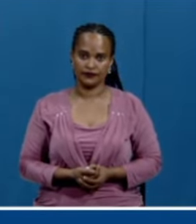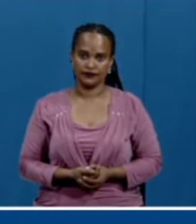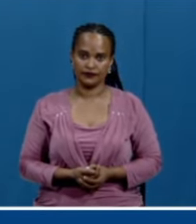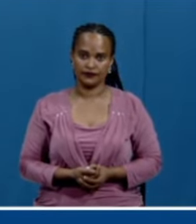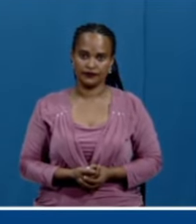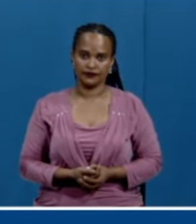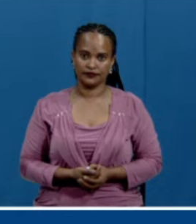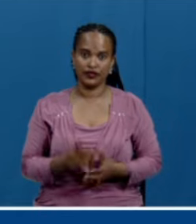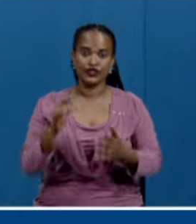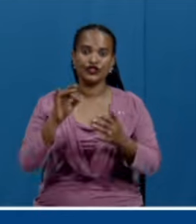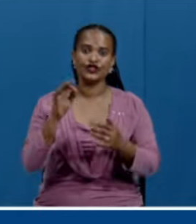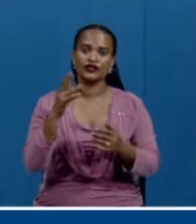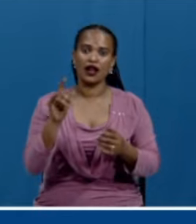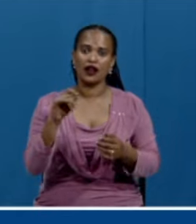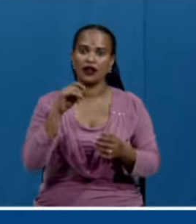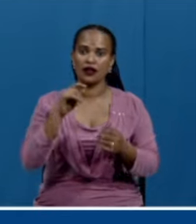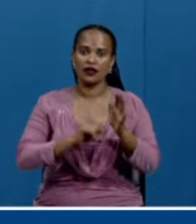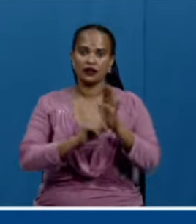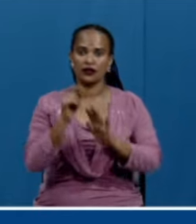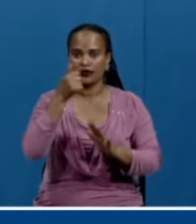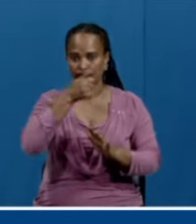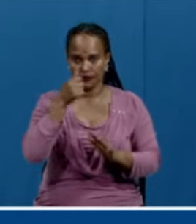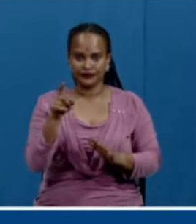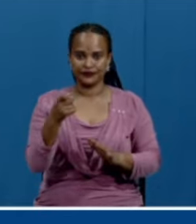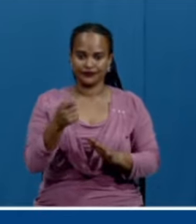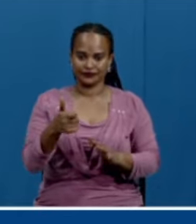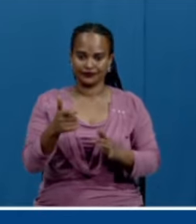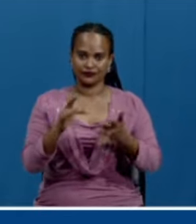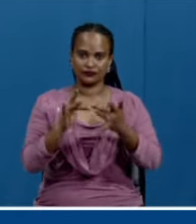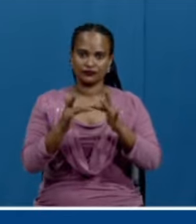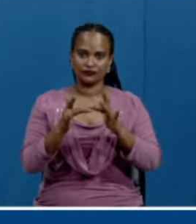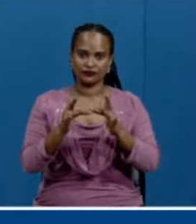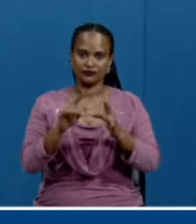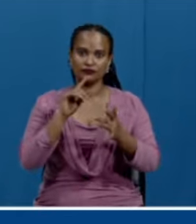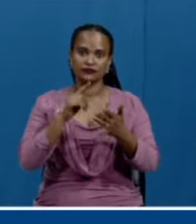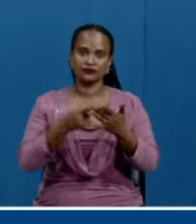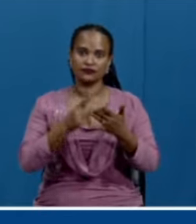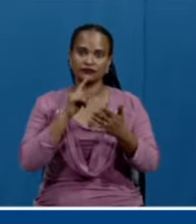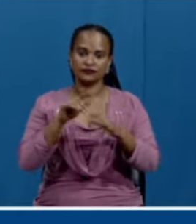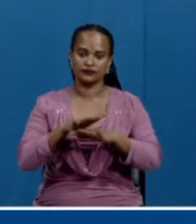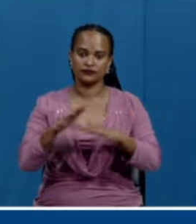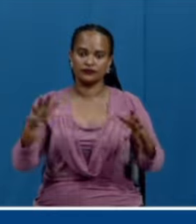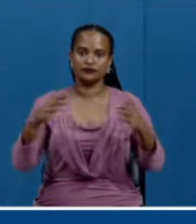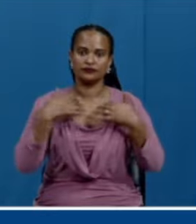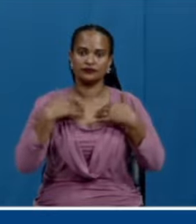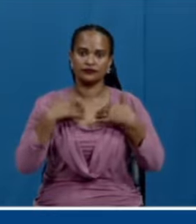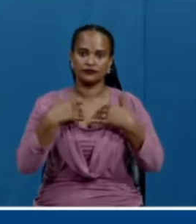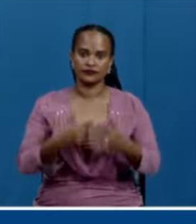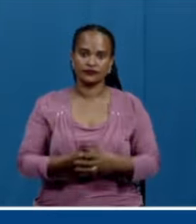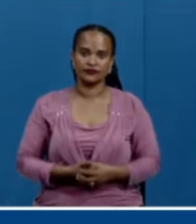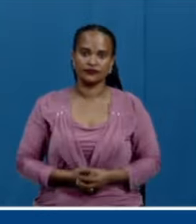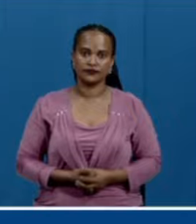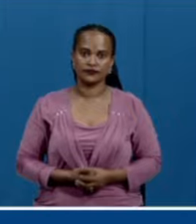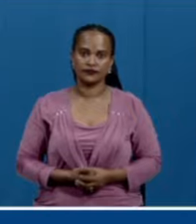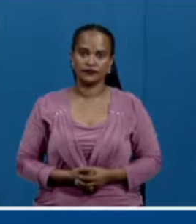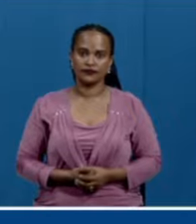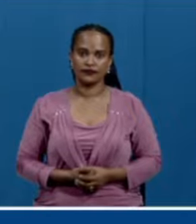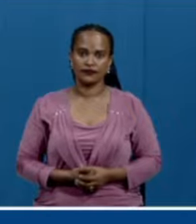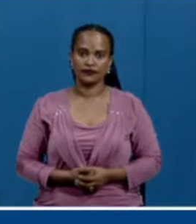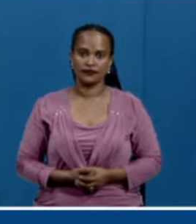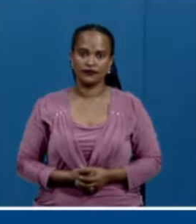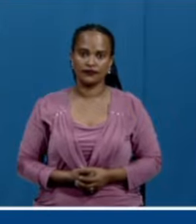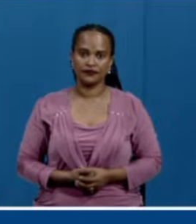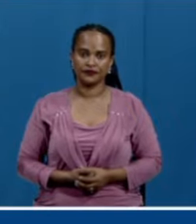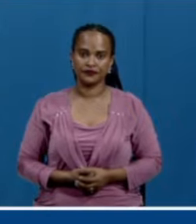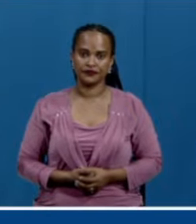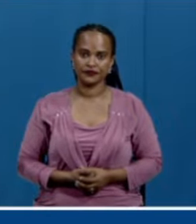Tigray. ዲጂታል ኢትዮጵያ ዲጂታል ትግራይ ዝኾነ ፈጣን ኔትወርክን ዳታን እዩ ተዘርጊሑ ዘሎ። We have launched our network here